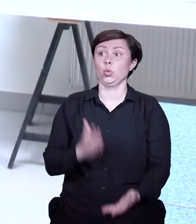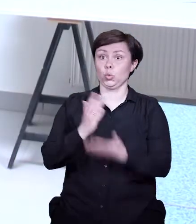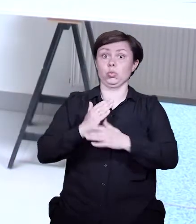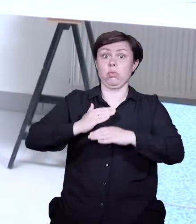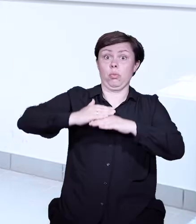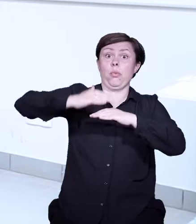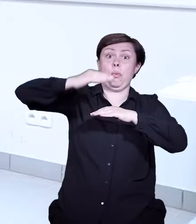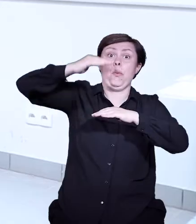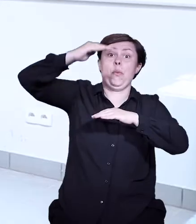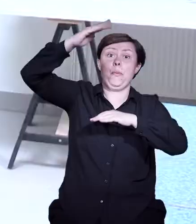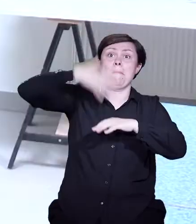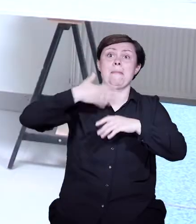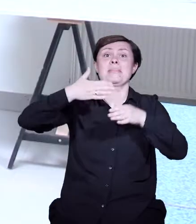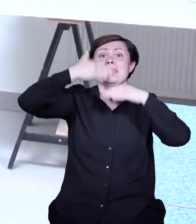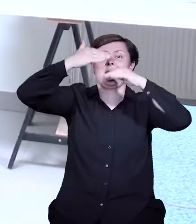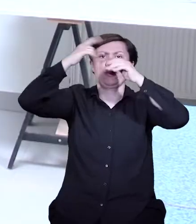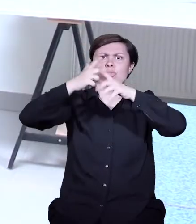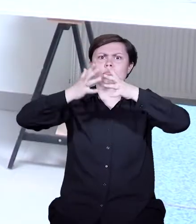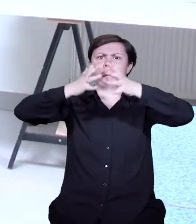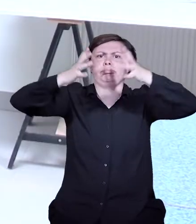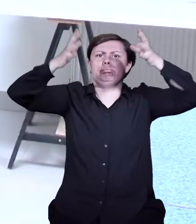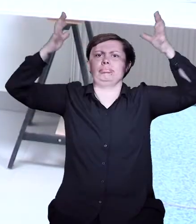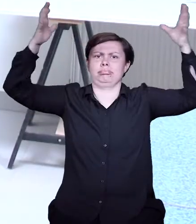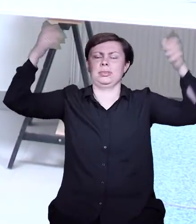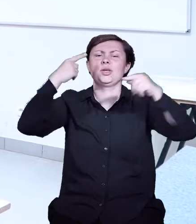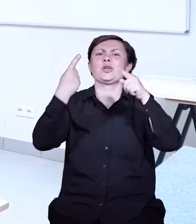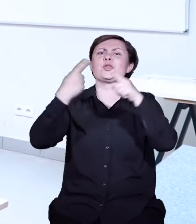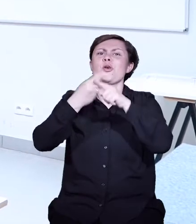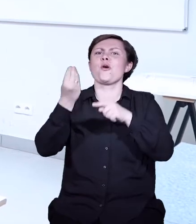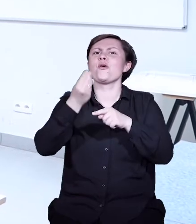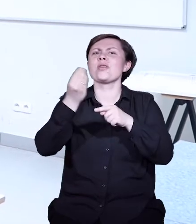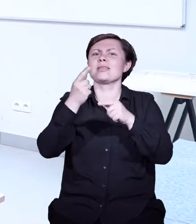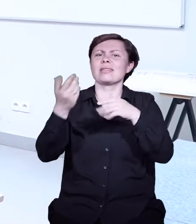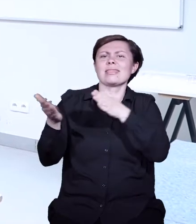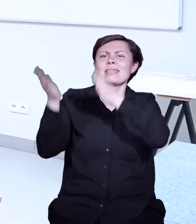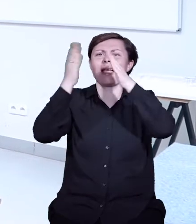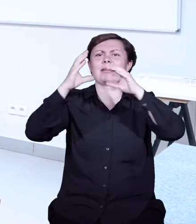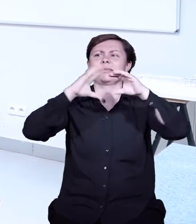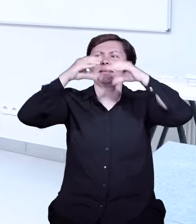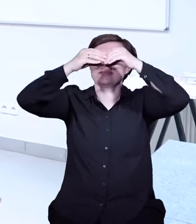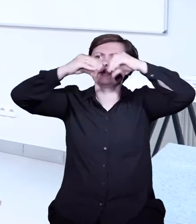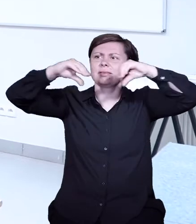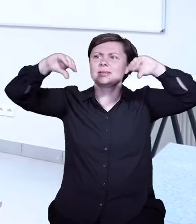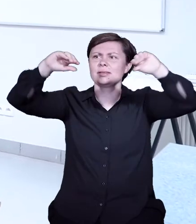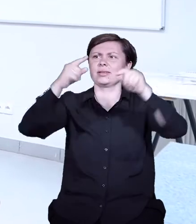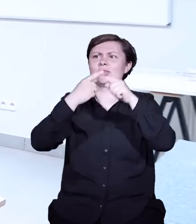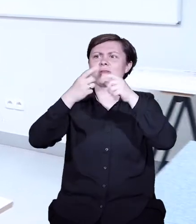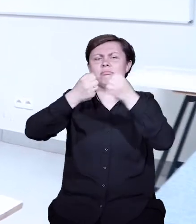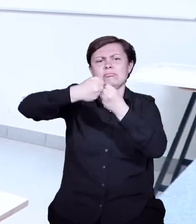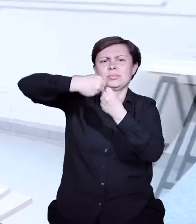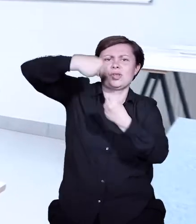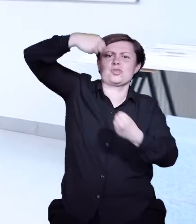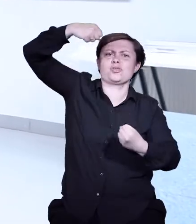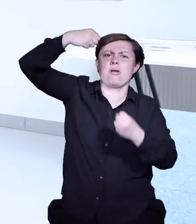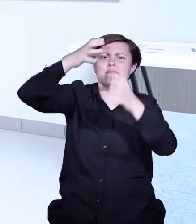Wyrastają kolejne elementy, rzeźba się rozrasta, dokładamy kolejne kęsy, zaginam,